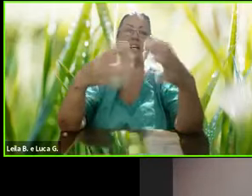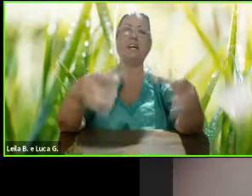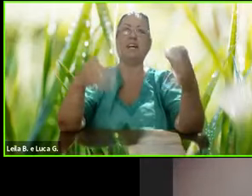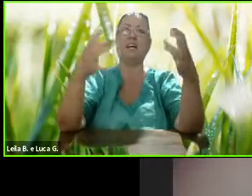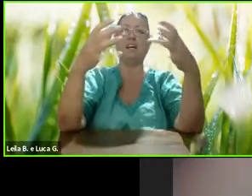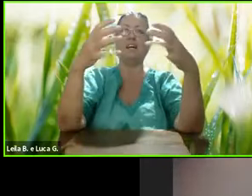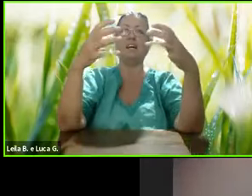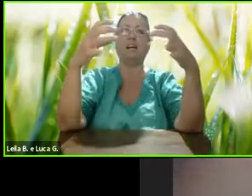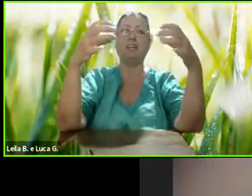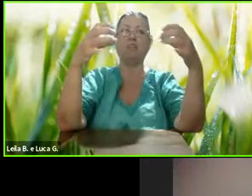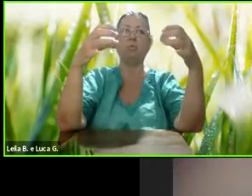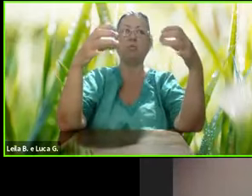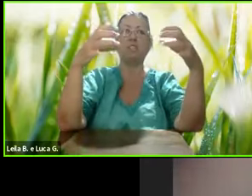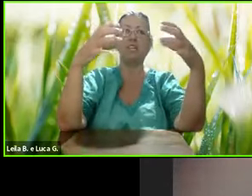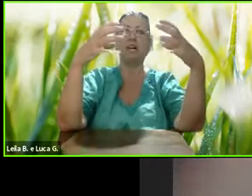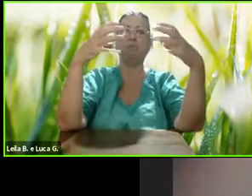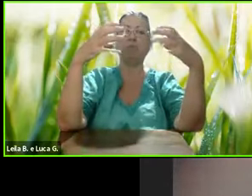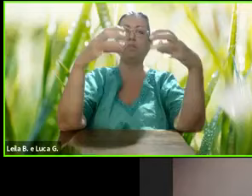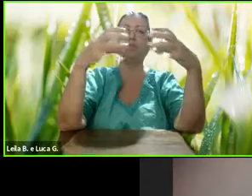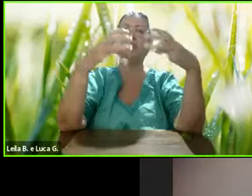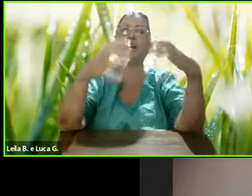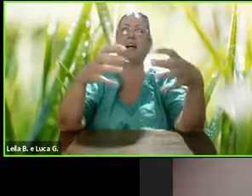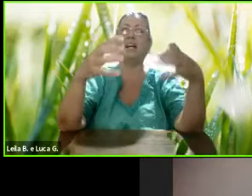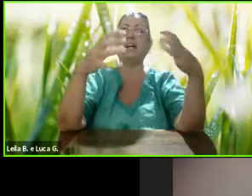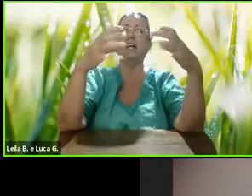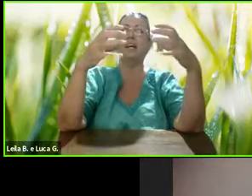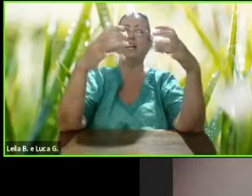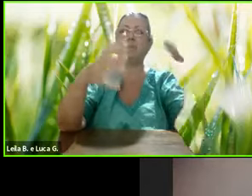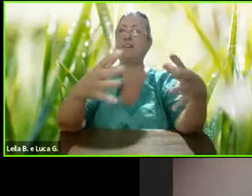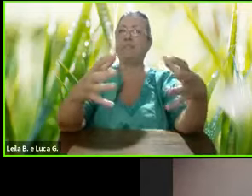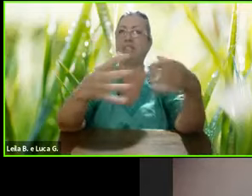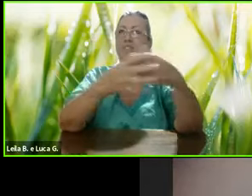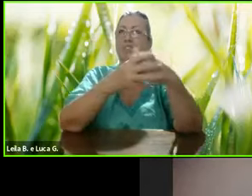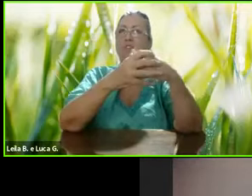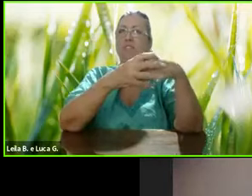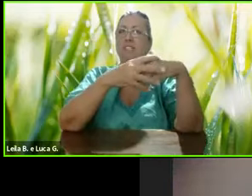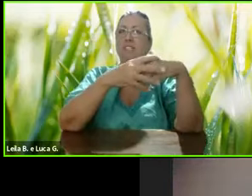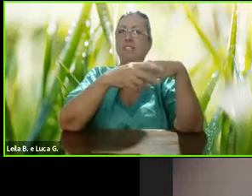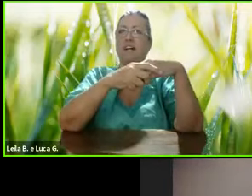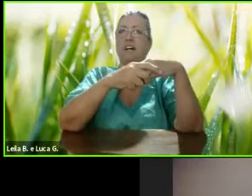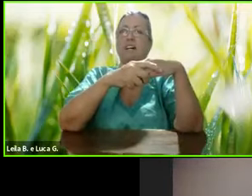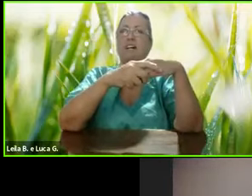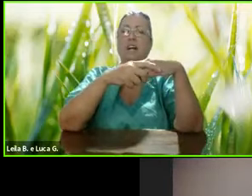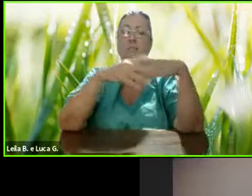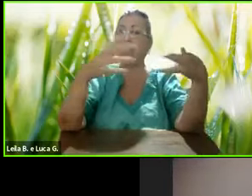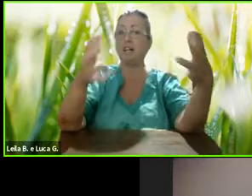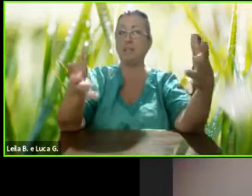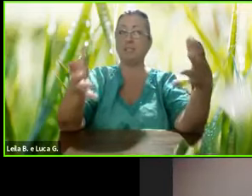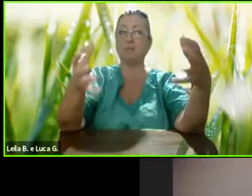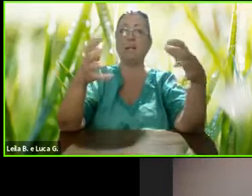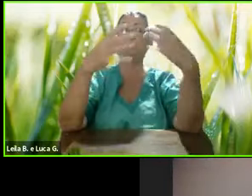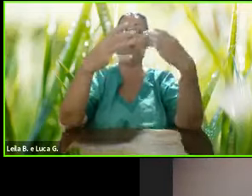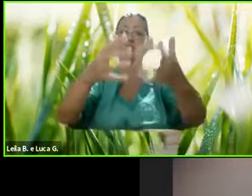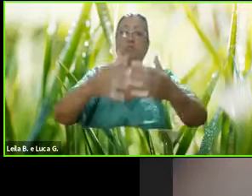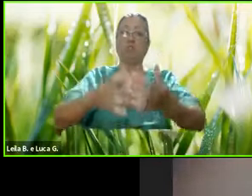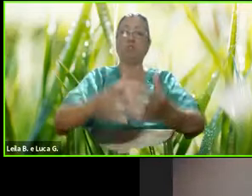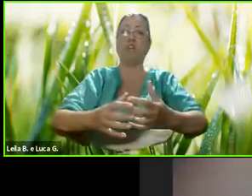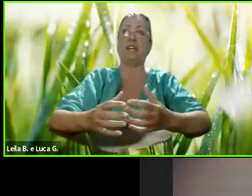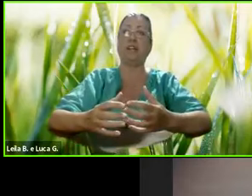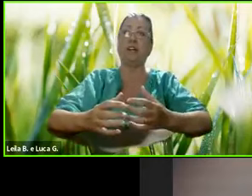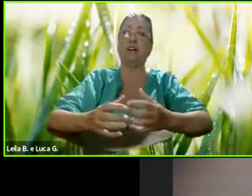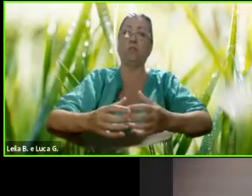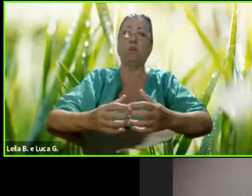intensa che, diciamo così, che ha potuto creare la manifestazione visiva. È bellissimo, e